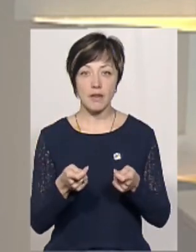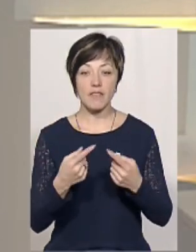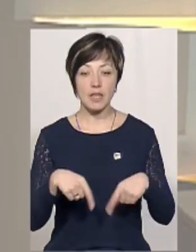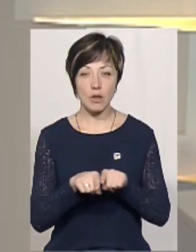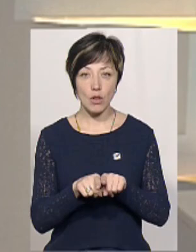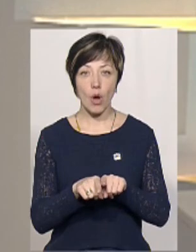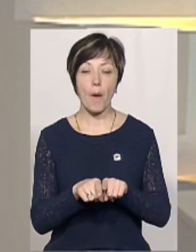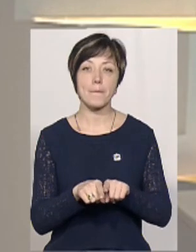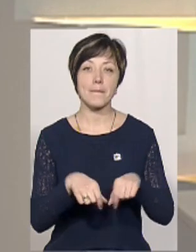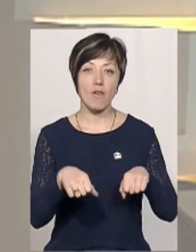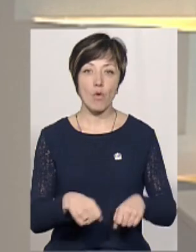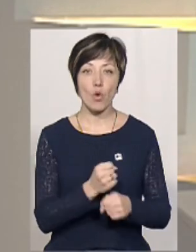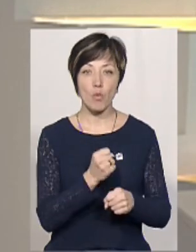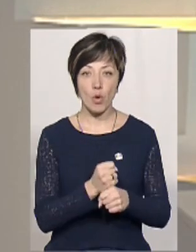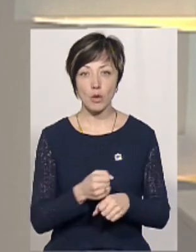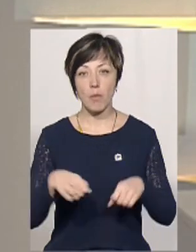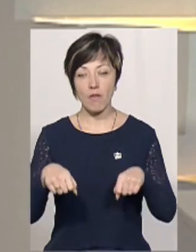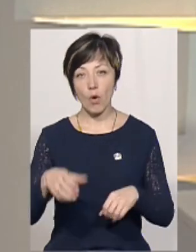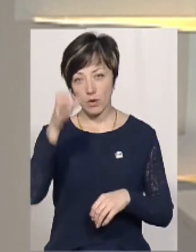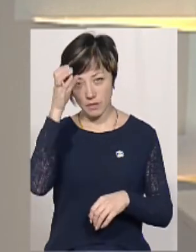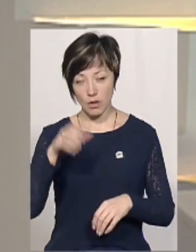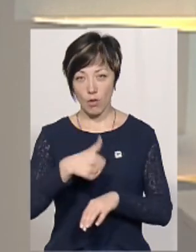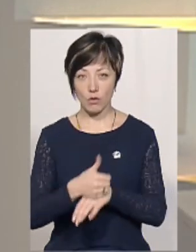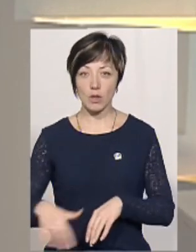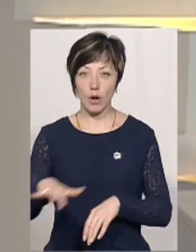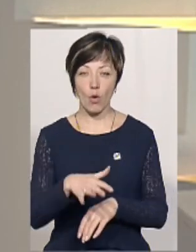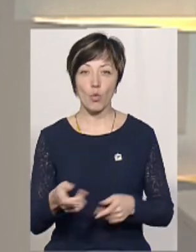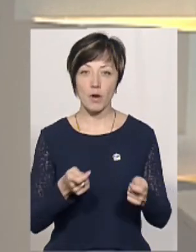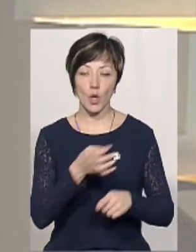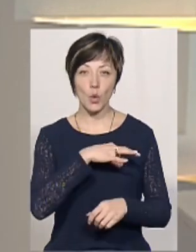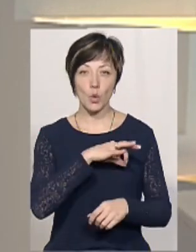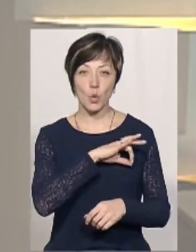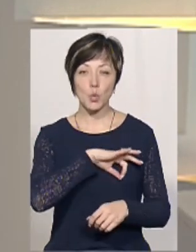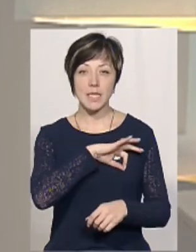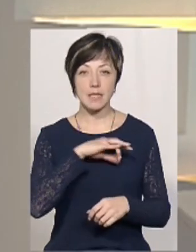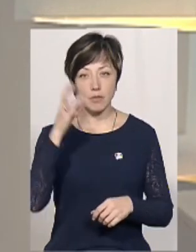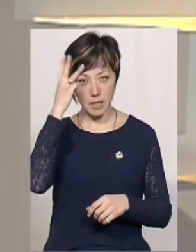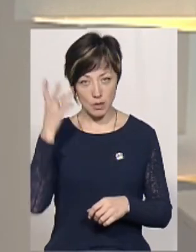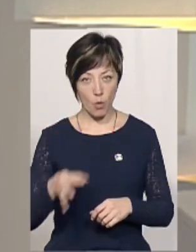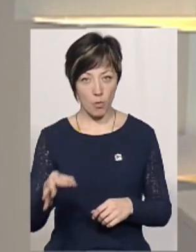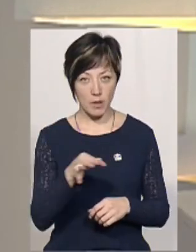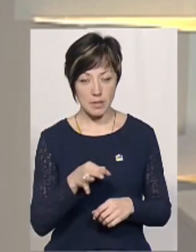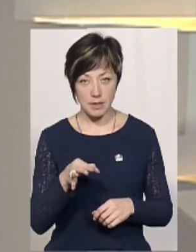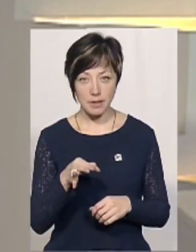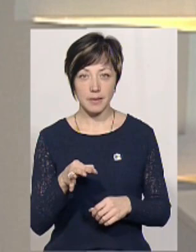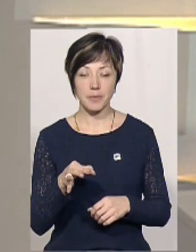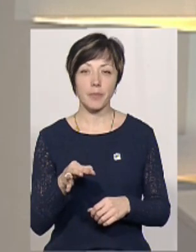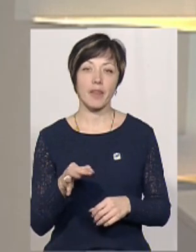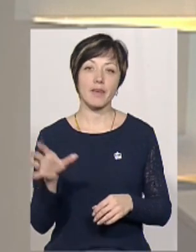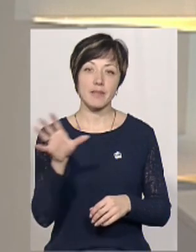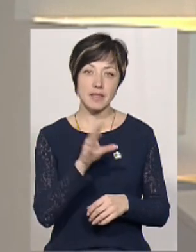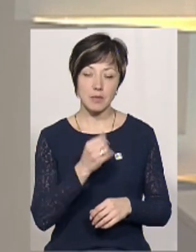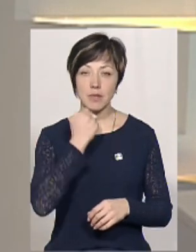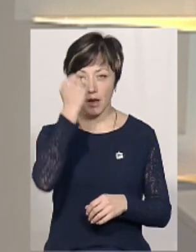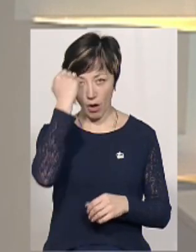начальником відділу правової роботи та правової освіти Головного територіального управління юстиції у Хмельницькій області Валентиною Кузьмінською.